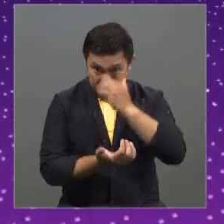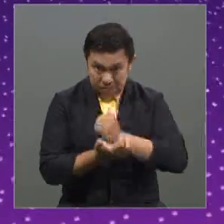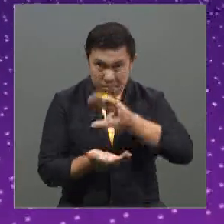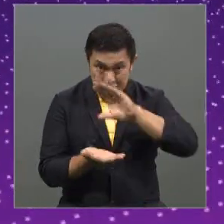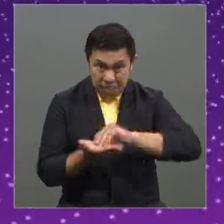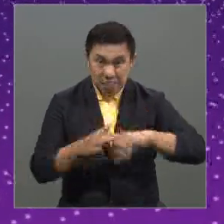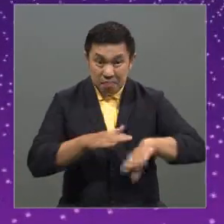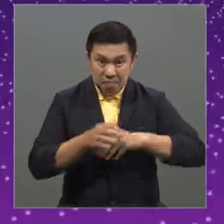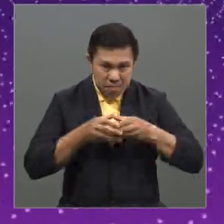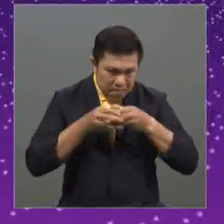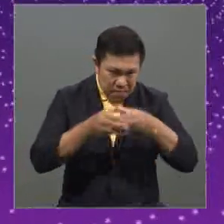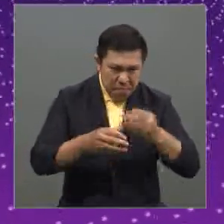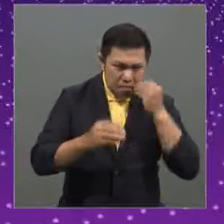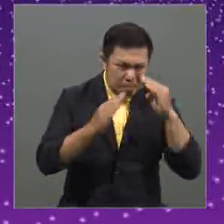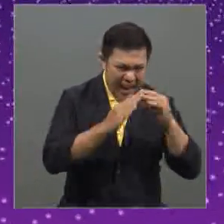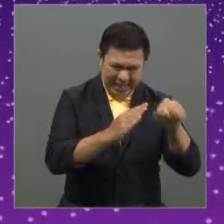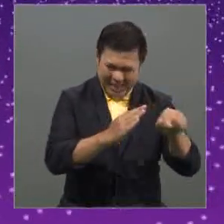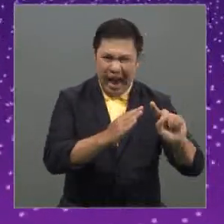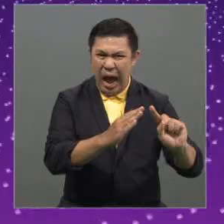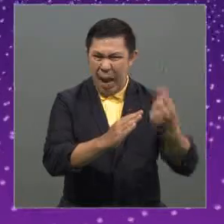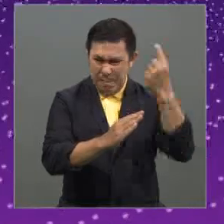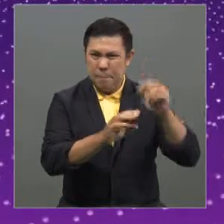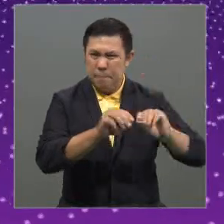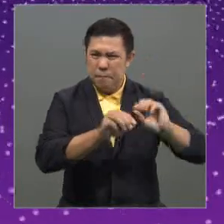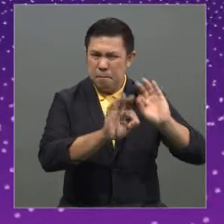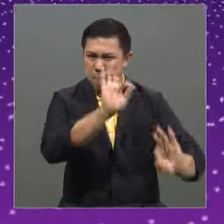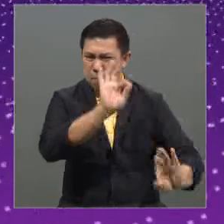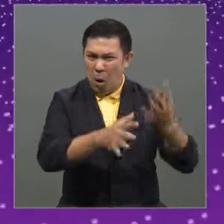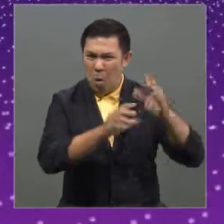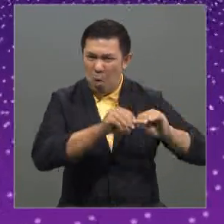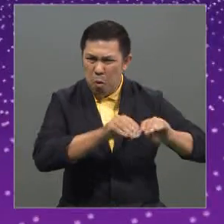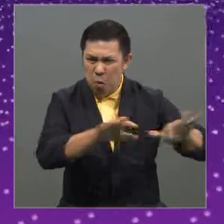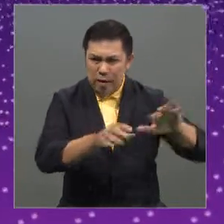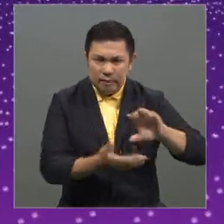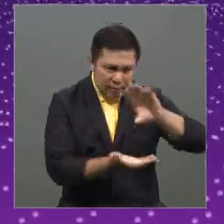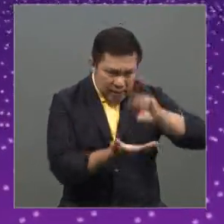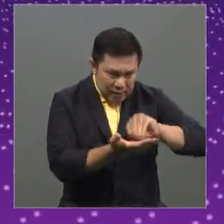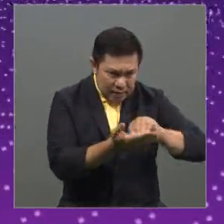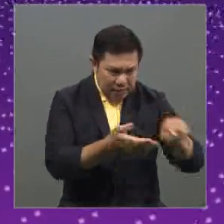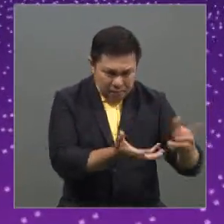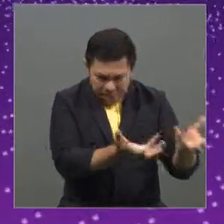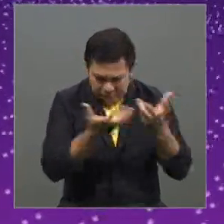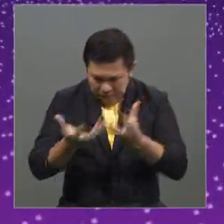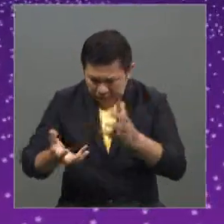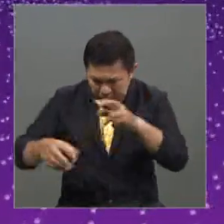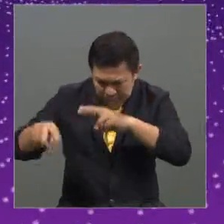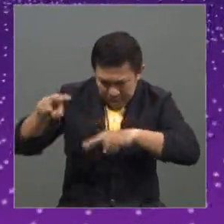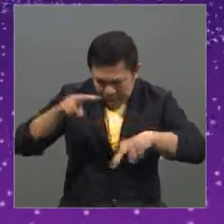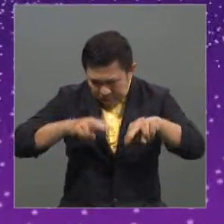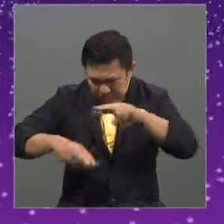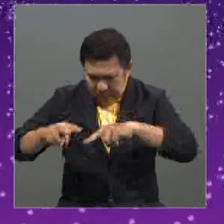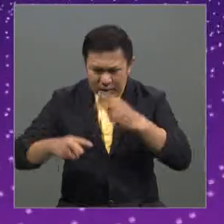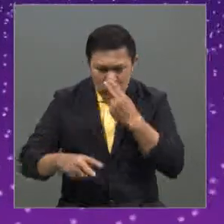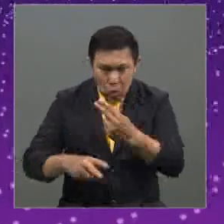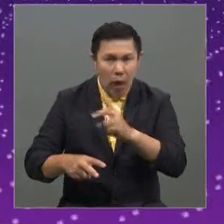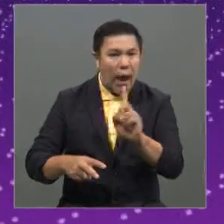เบื้องต้นก็พบบ้านที่เชื่อกันว่าเป็นต้นเพลิงนะครับตอนนี้อยู่ระหว่างการนำหลักฐานที่พบนั้นไปตรวจสอบอย่างละเอียดเพื่อหาส